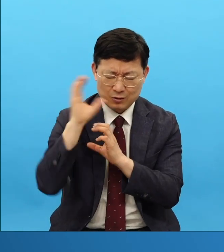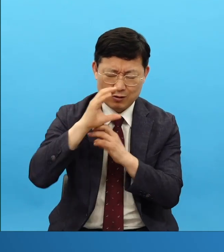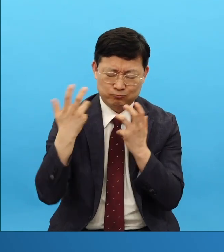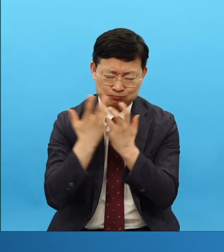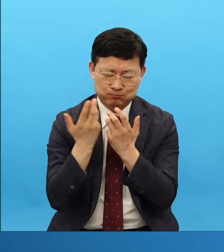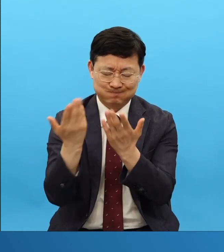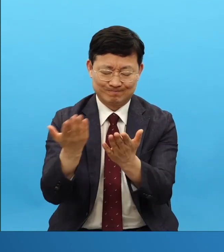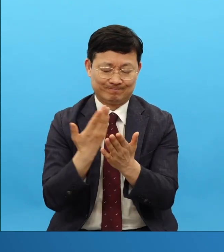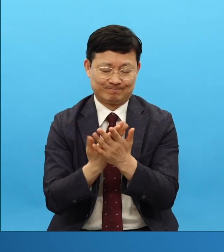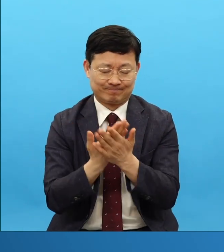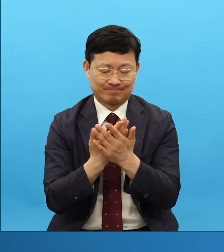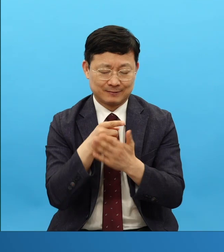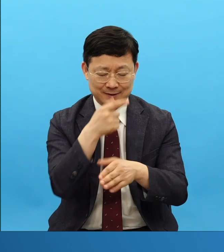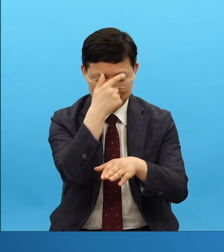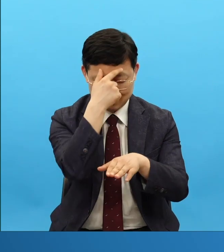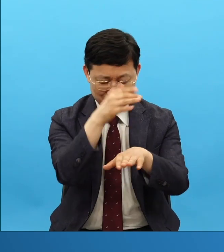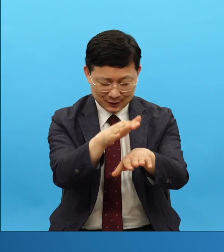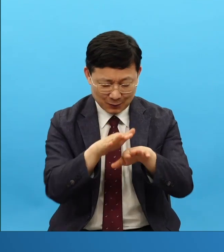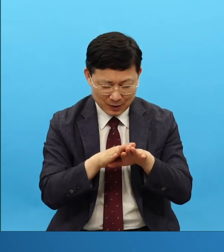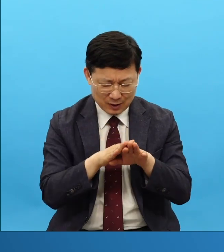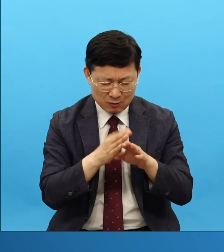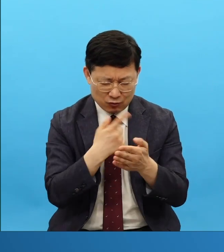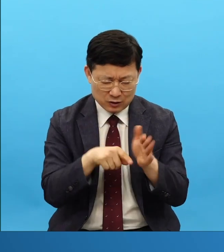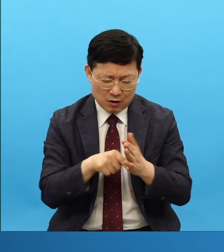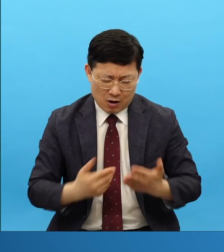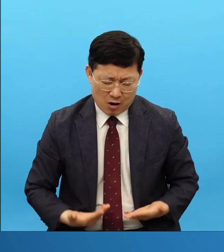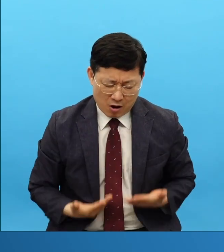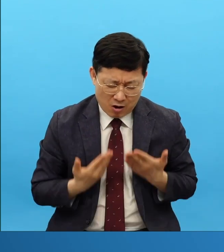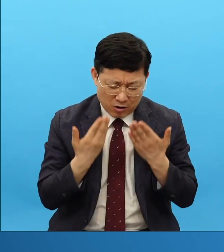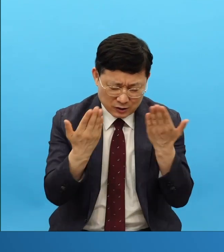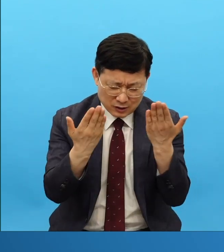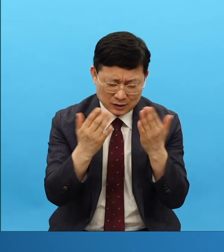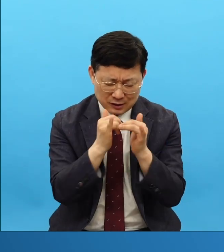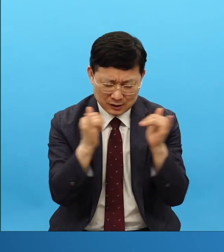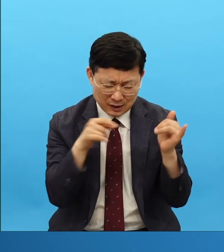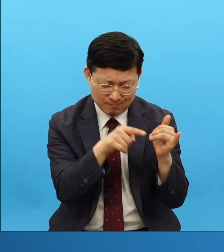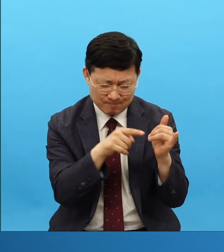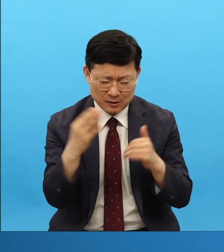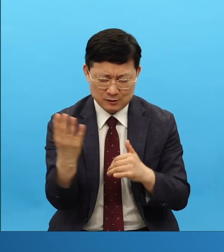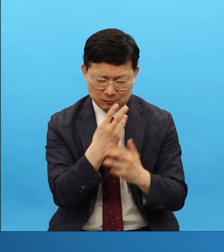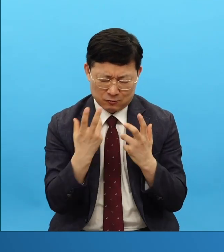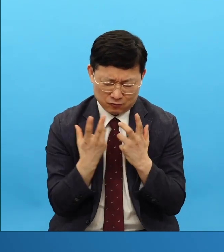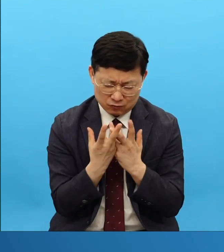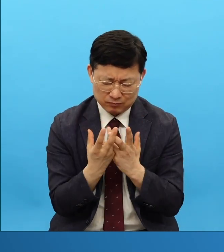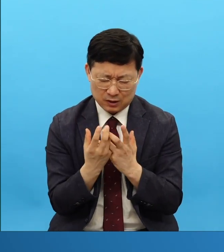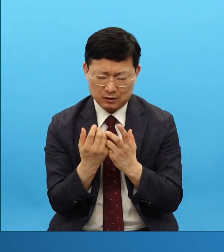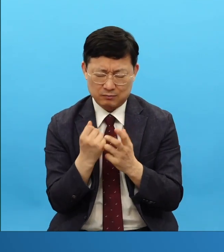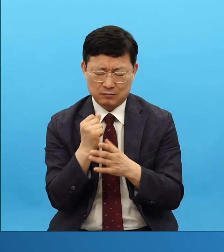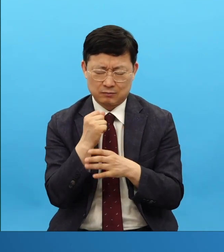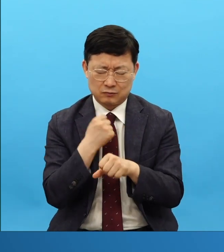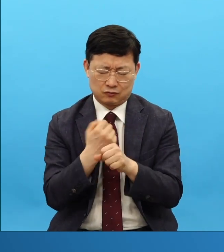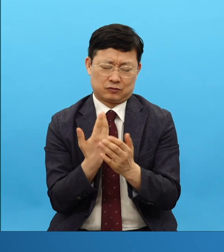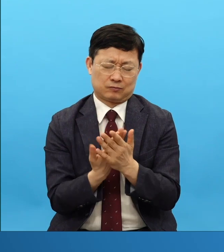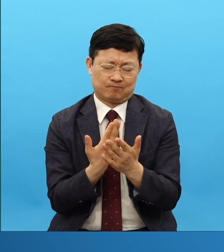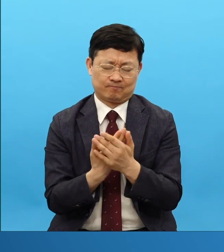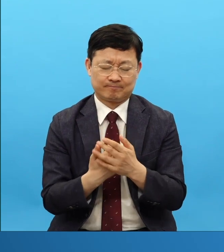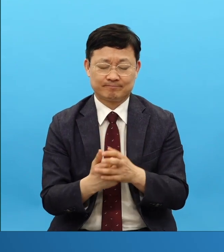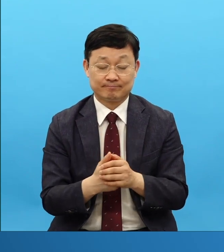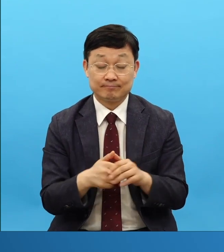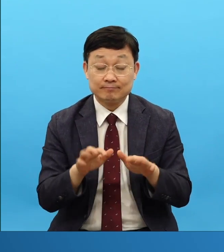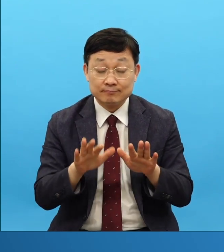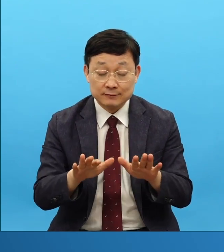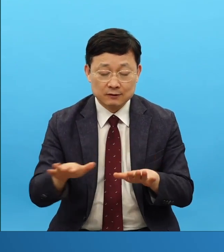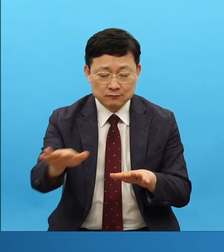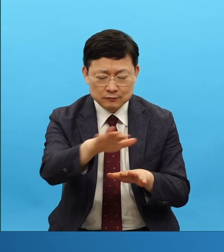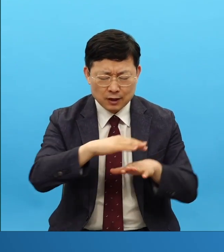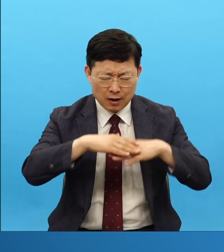주시고 예배를 위한 숨은 헌신들에도 성령 충만함 주세요. 지금 이 시간